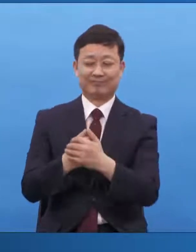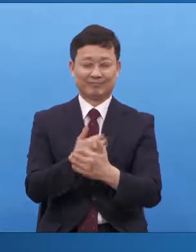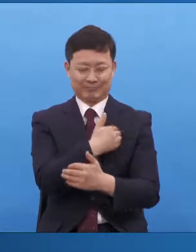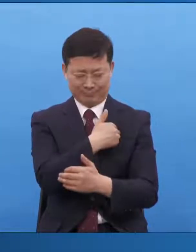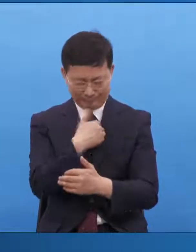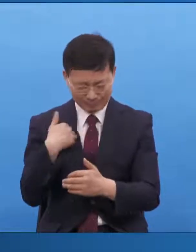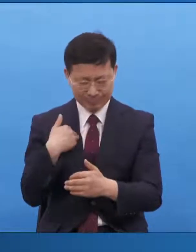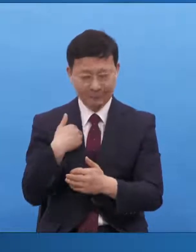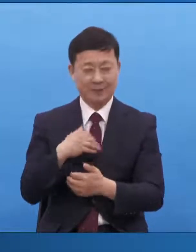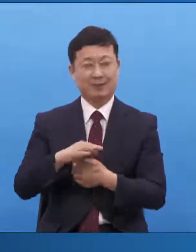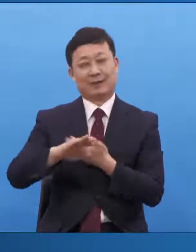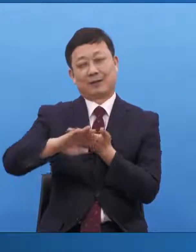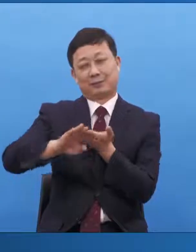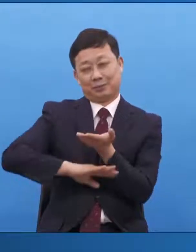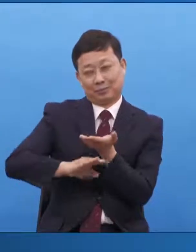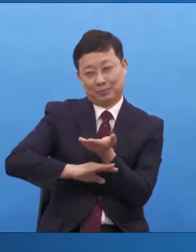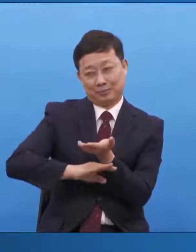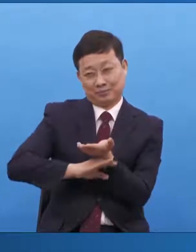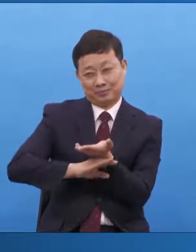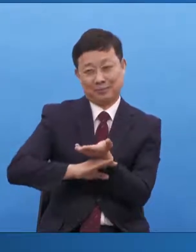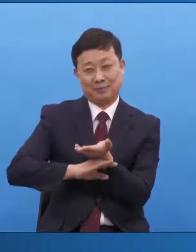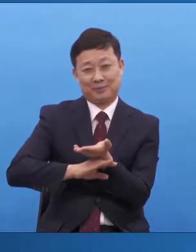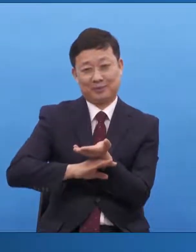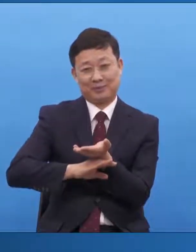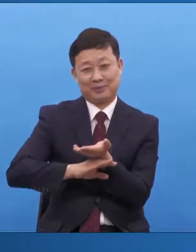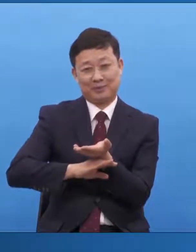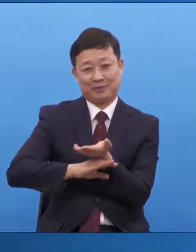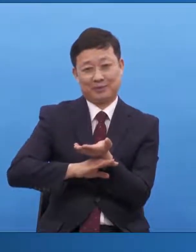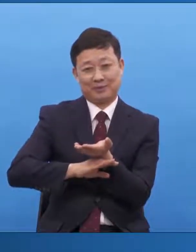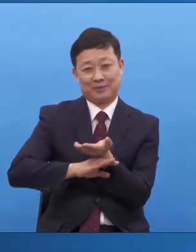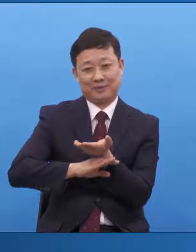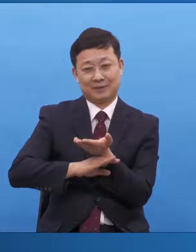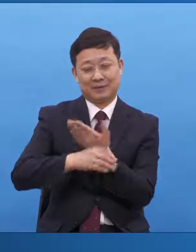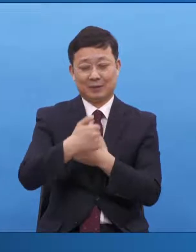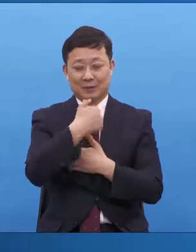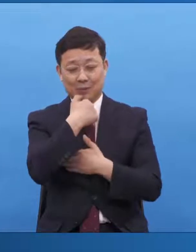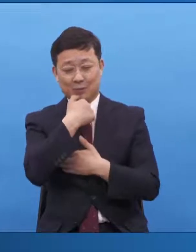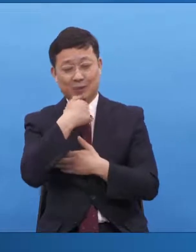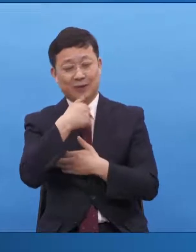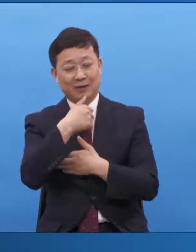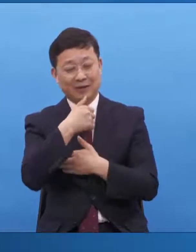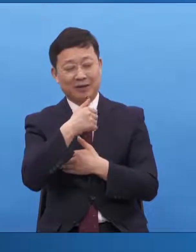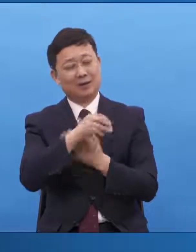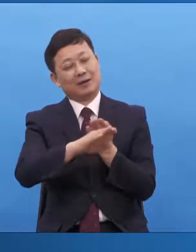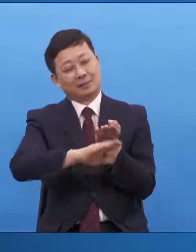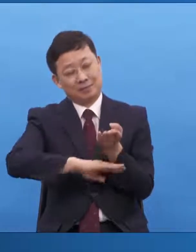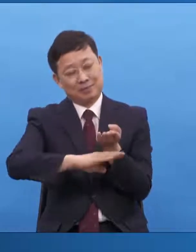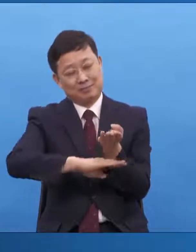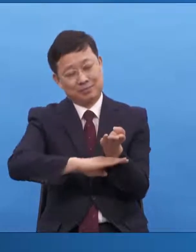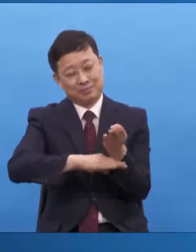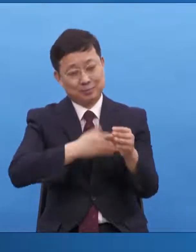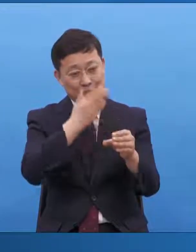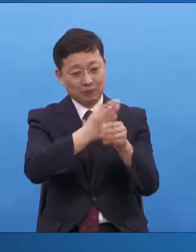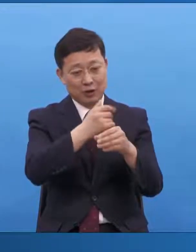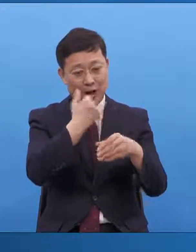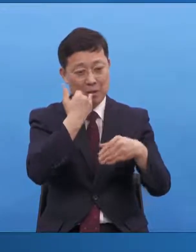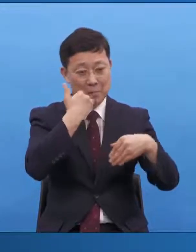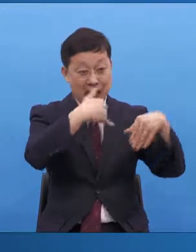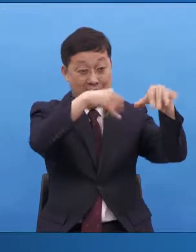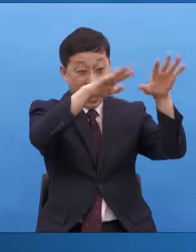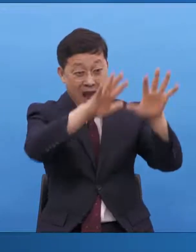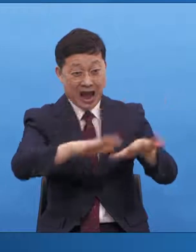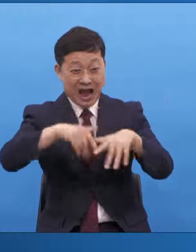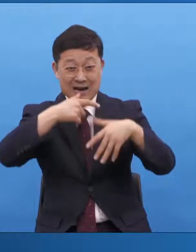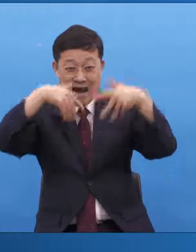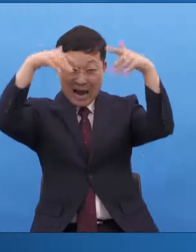nothing to fear even along the way. 자, 드디어 가다가 풍랑을 만나. And now along the way he faced a storm.